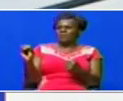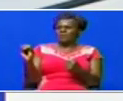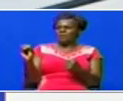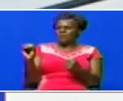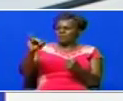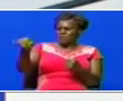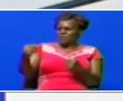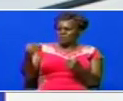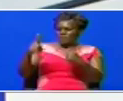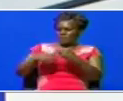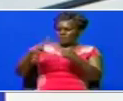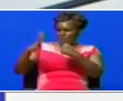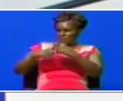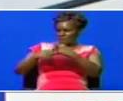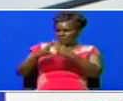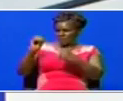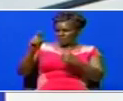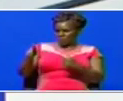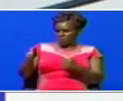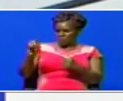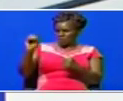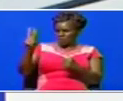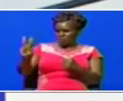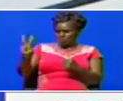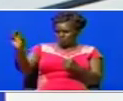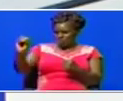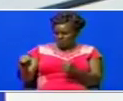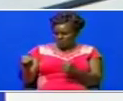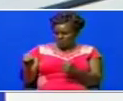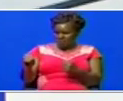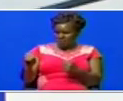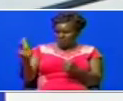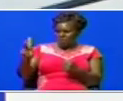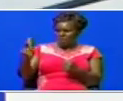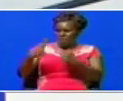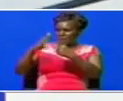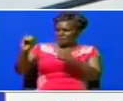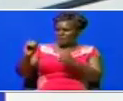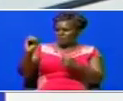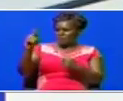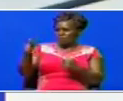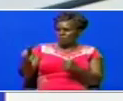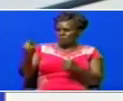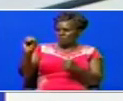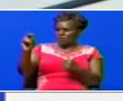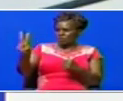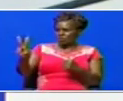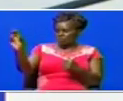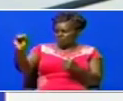Shakalaka Jirongo, 69, 0.02%. Japheth Kaluyu, 90,